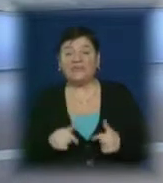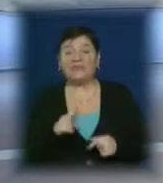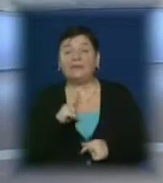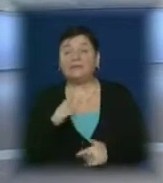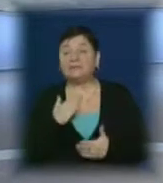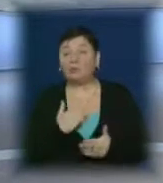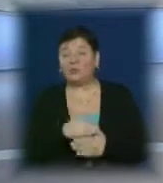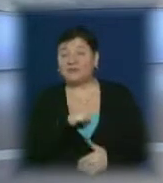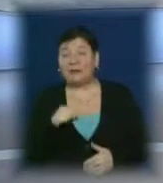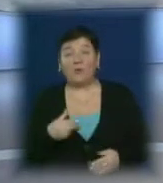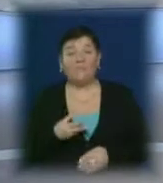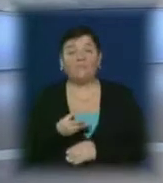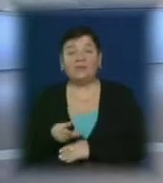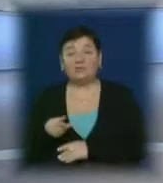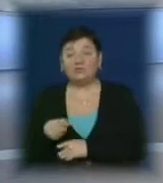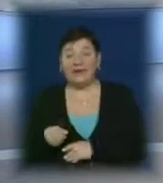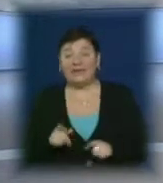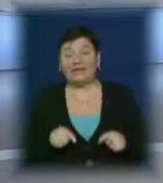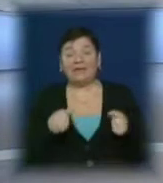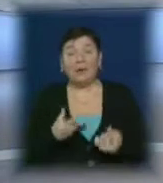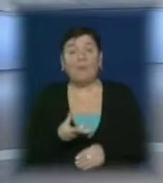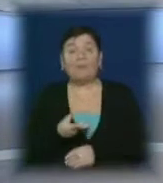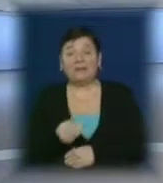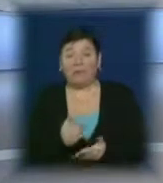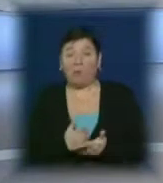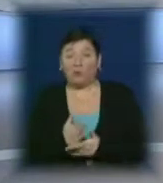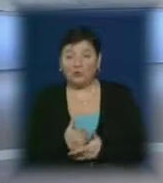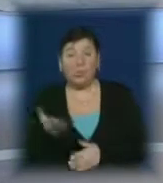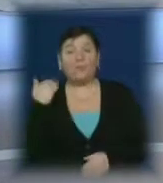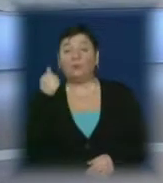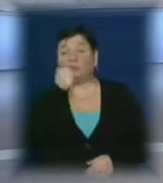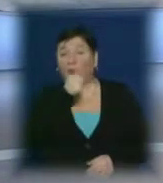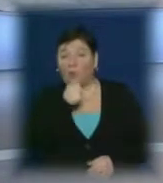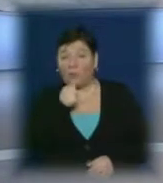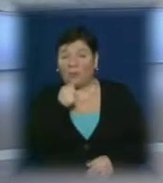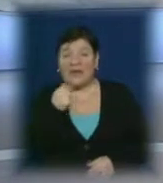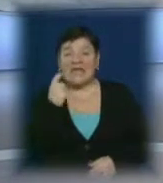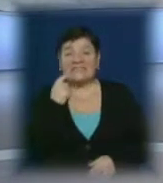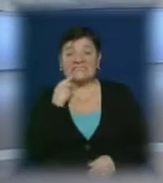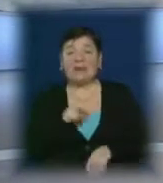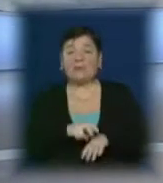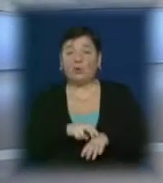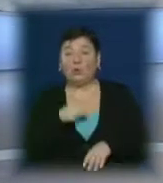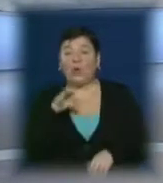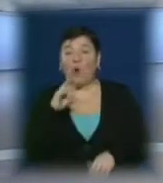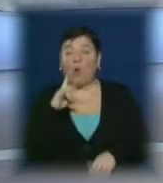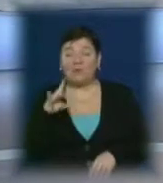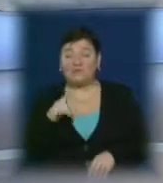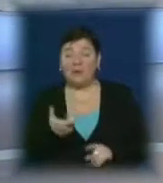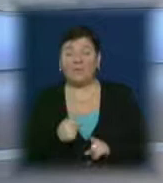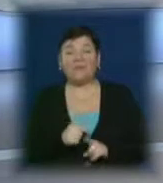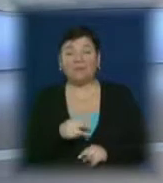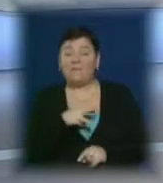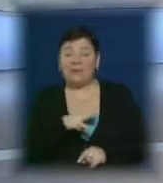знаходяться на самофінансуванні за рахунок надання платних послуг. У минулому році стоматологи області провели більше мільйона